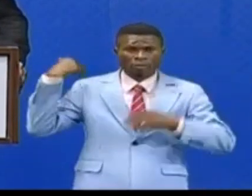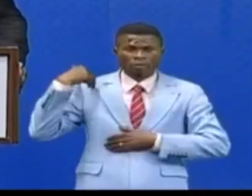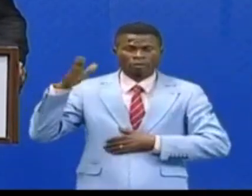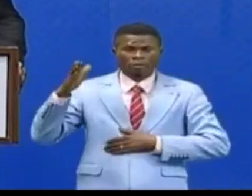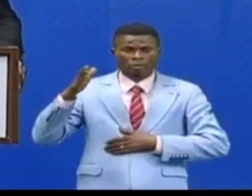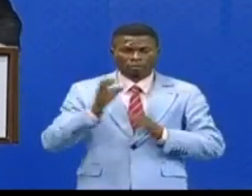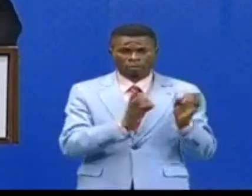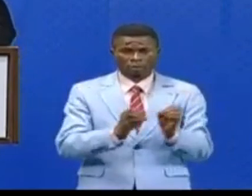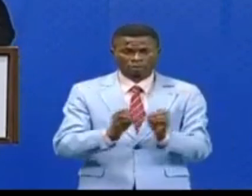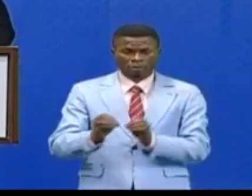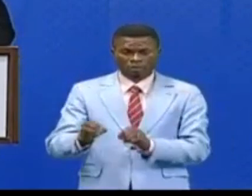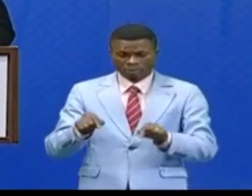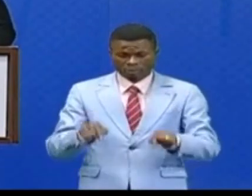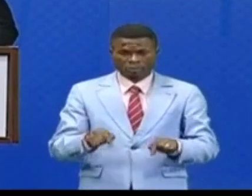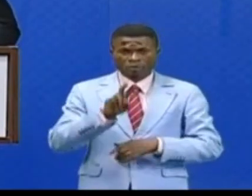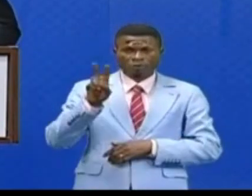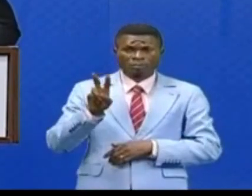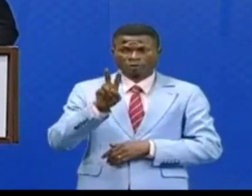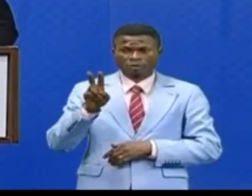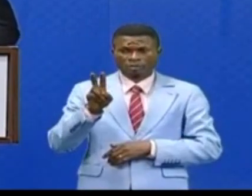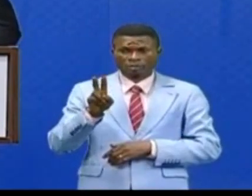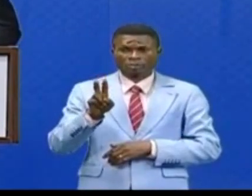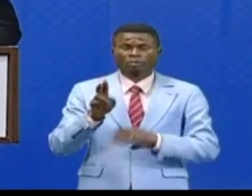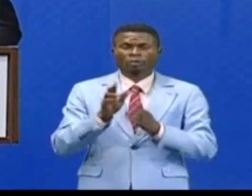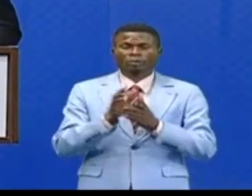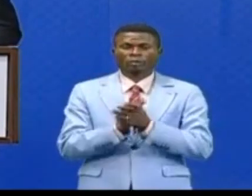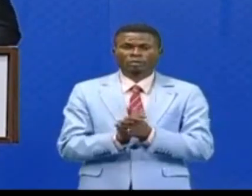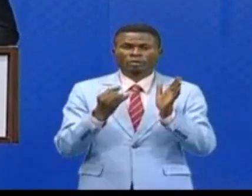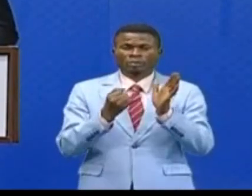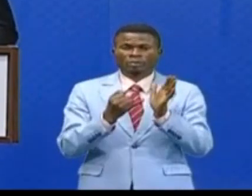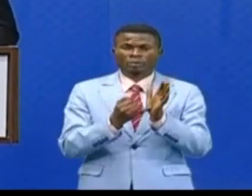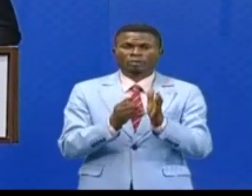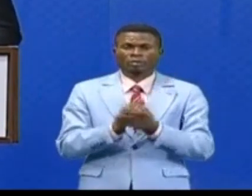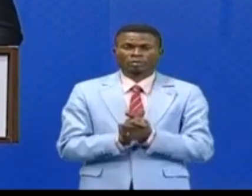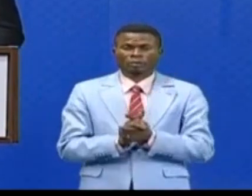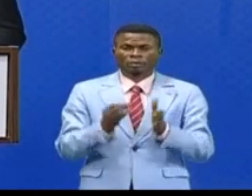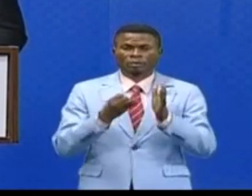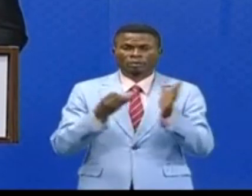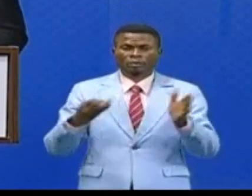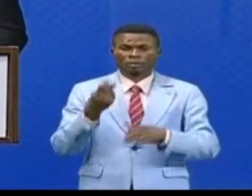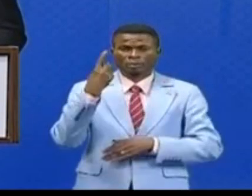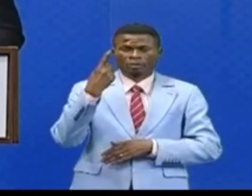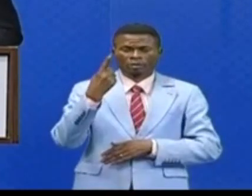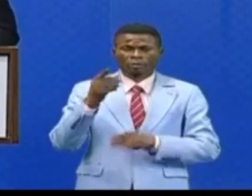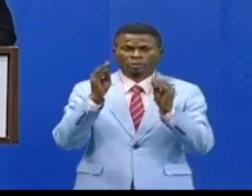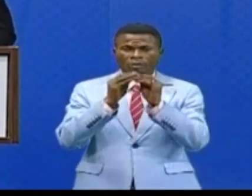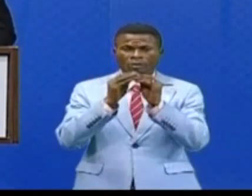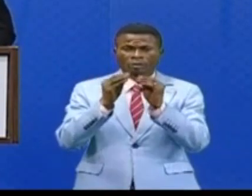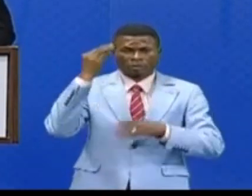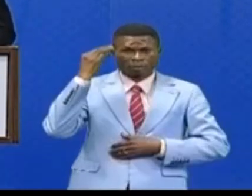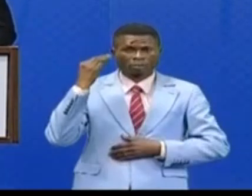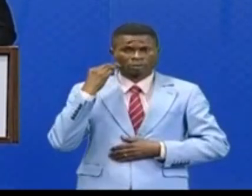a présidé ce samedi 30 septembre 2022 par visioconférence. La 71e réunion du Conseil de